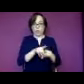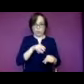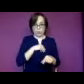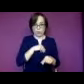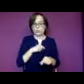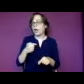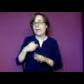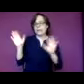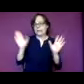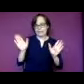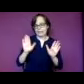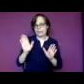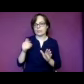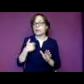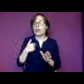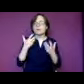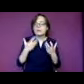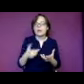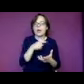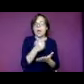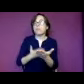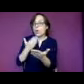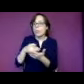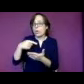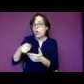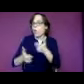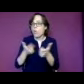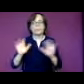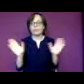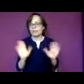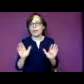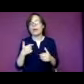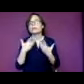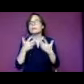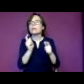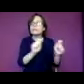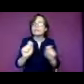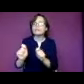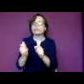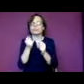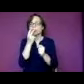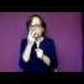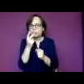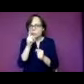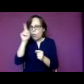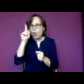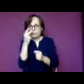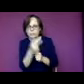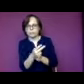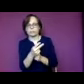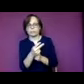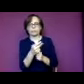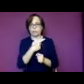żeby zaproponować coś takiego, ale żeby zwrócić uwagę, że pewne procesy i trendy, które obserwujemy i obserwują też